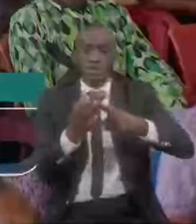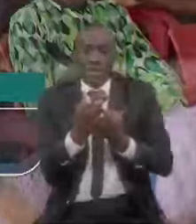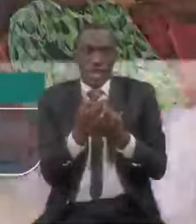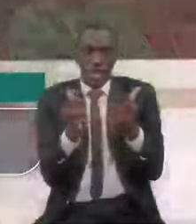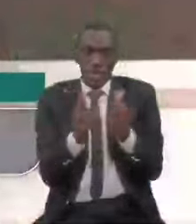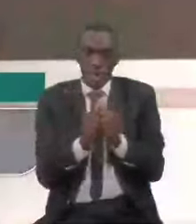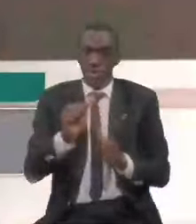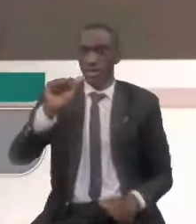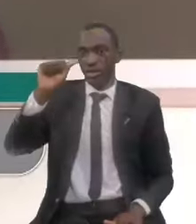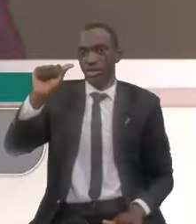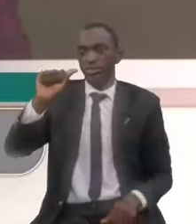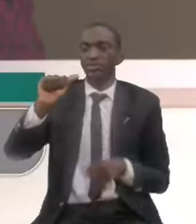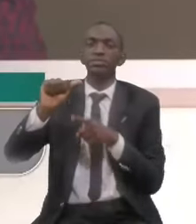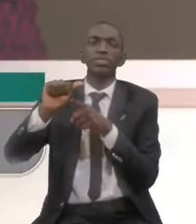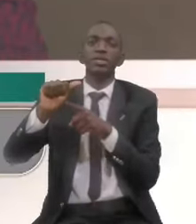il y a action,